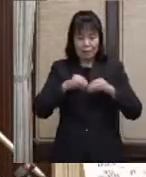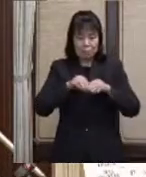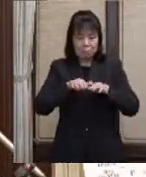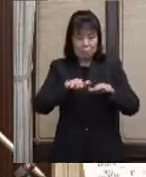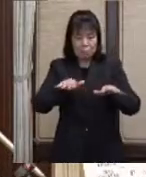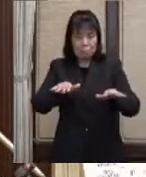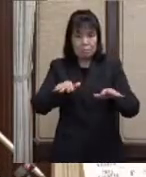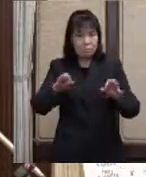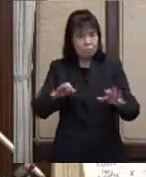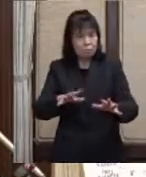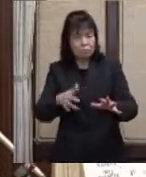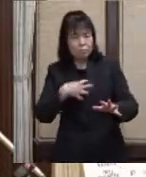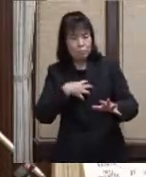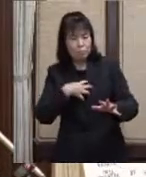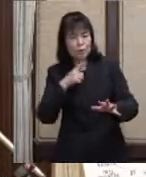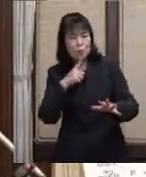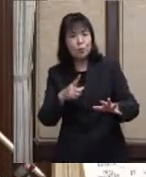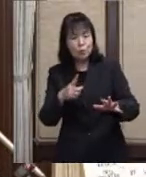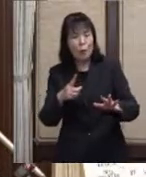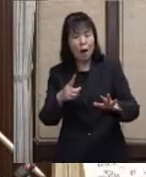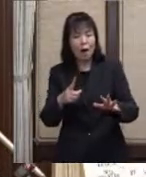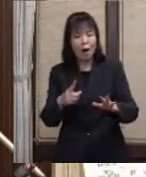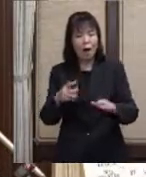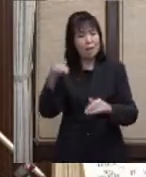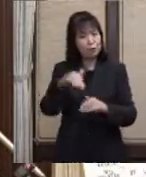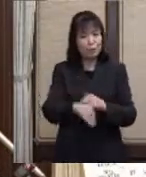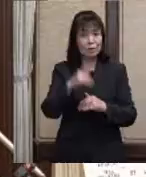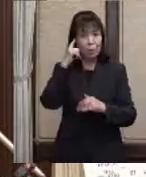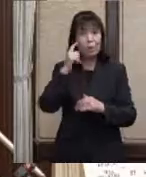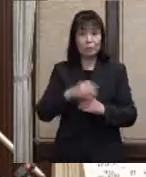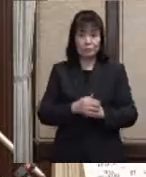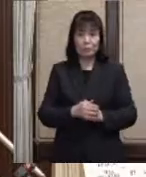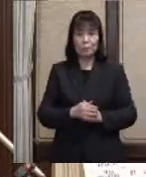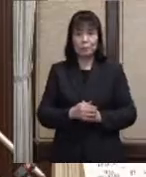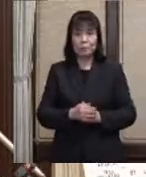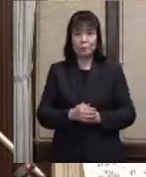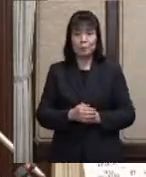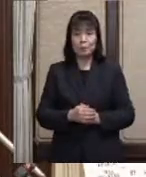クというものは低いというふうに考えております。